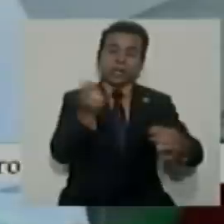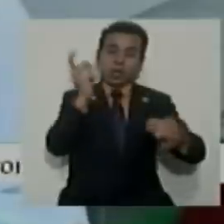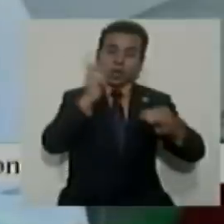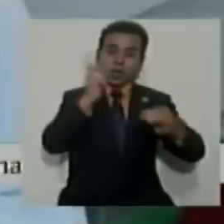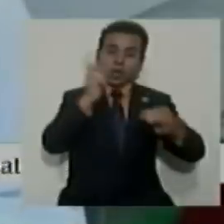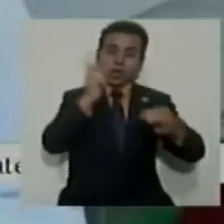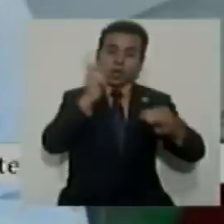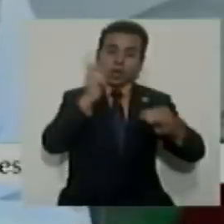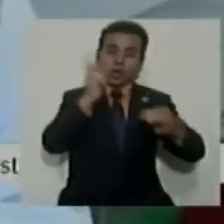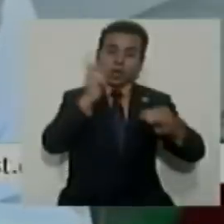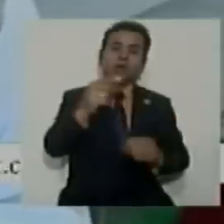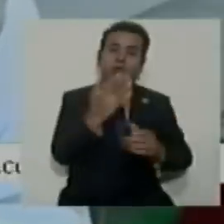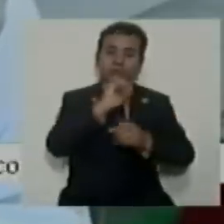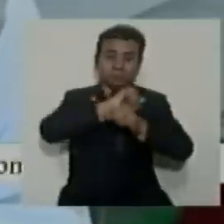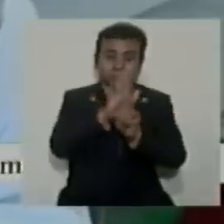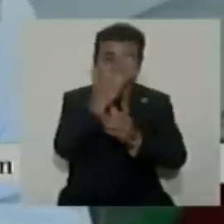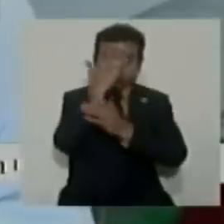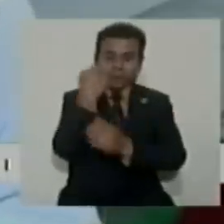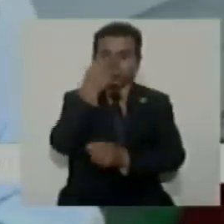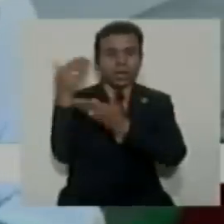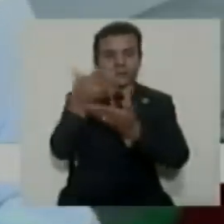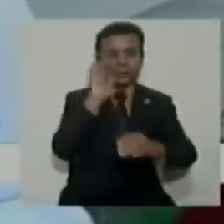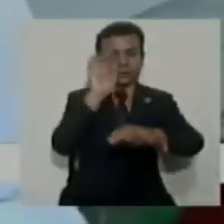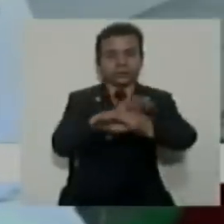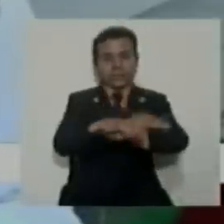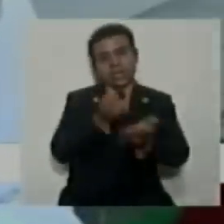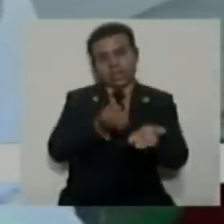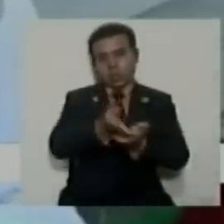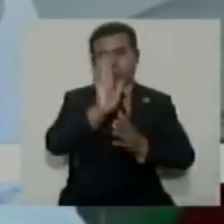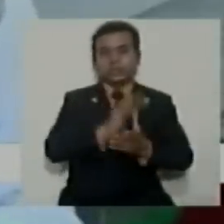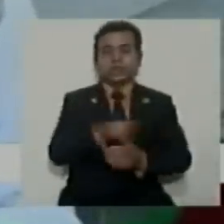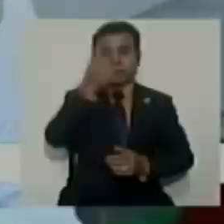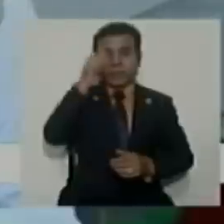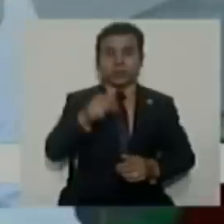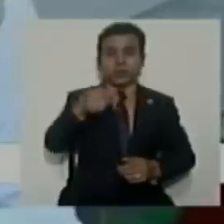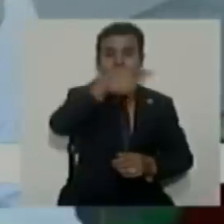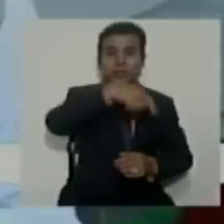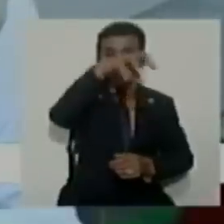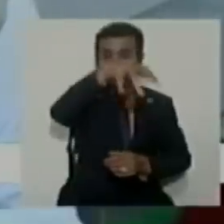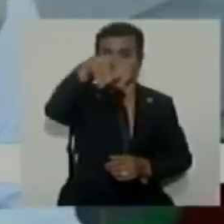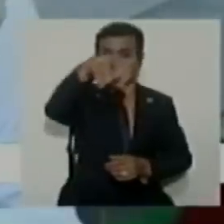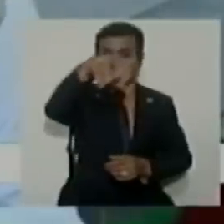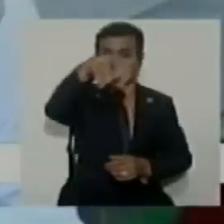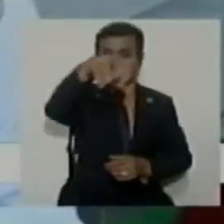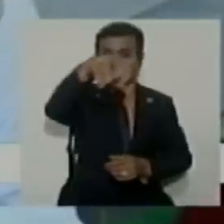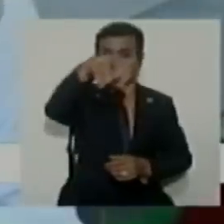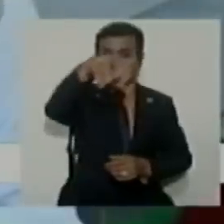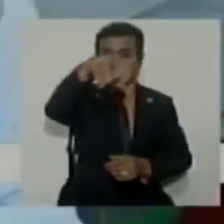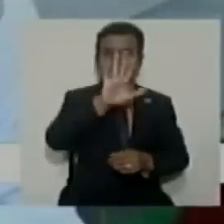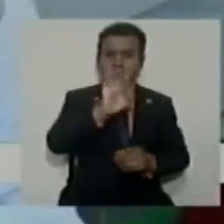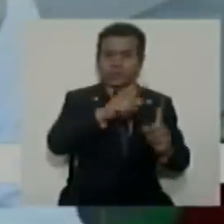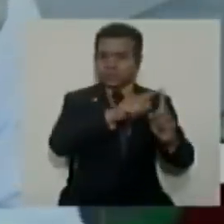কলেজ হাসপাতালের পাশাপাশি আইসিইউ সাপোর্ট সহ কোভিড হাসপাতালের ব্যবস্থা